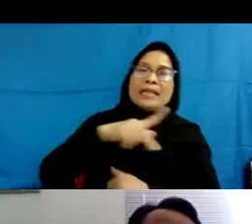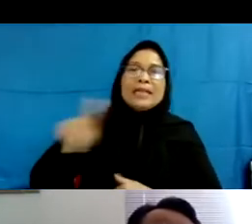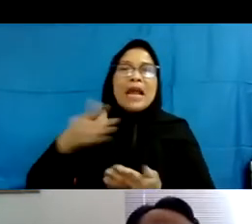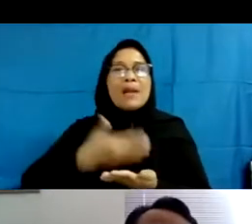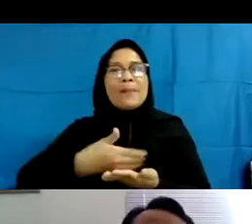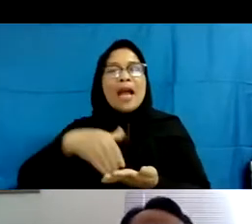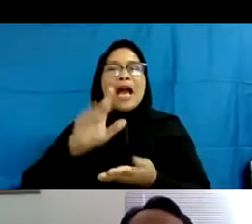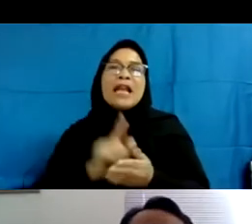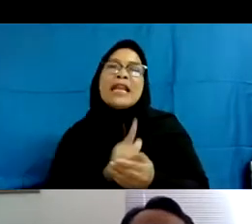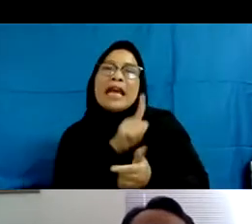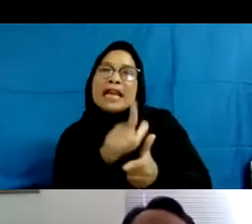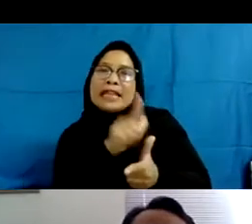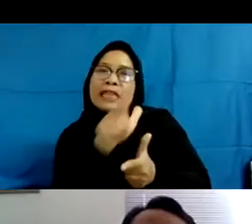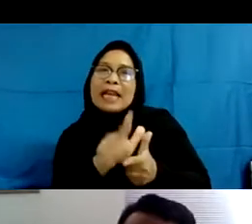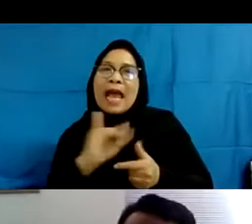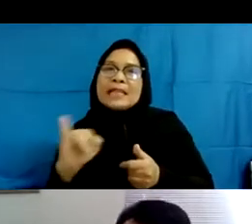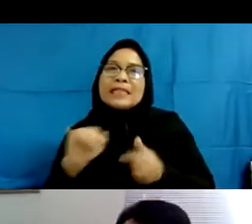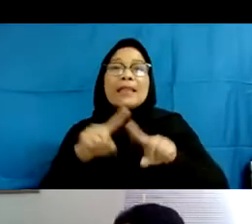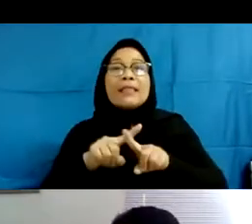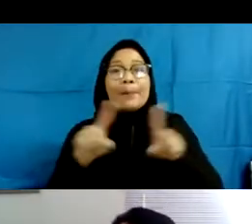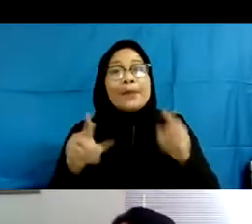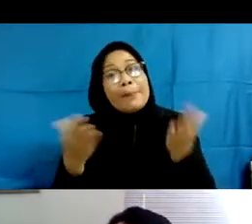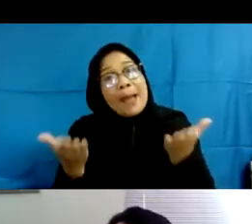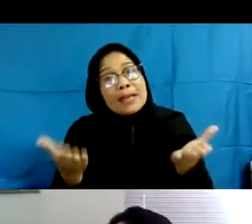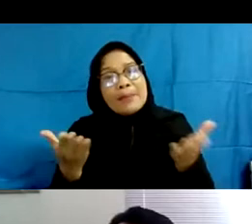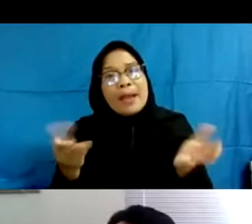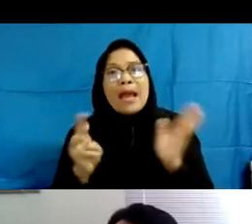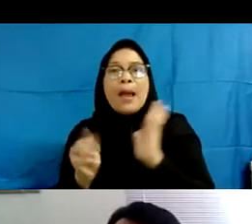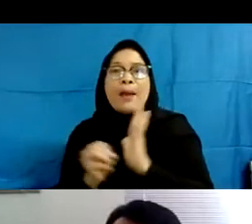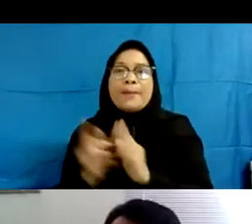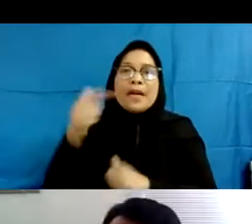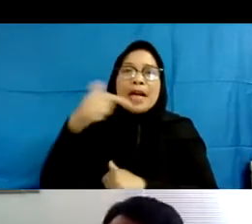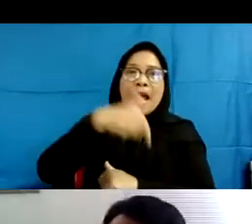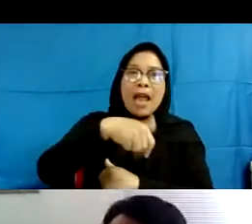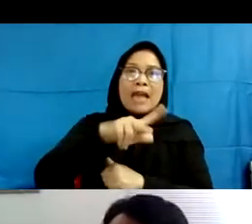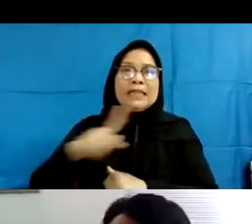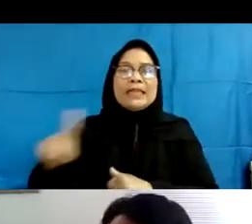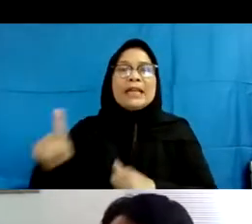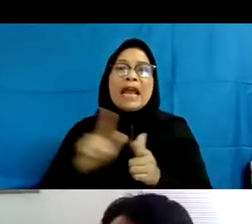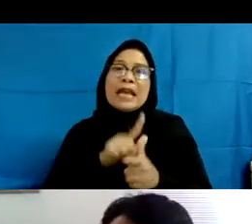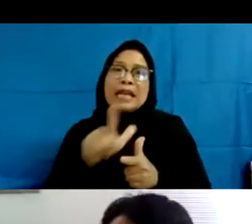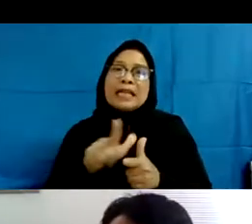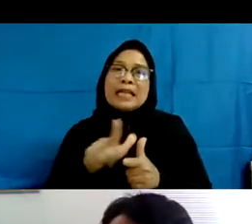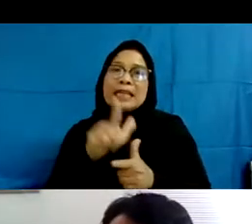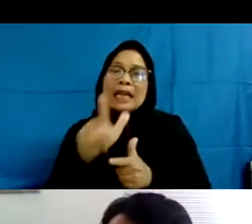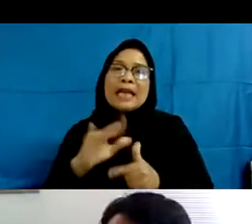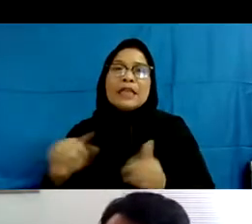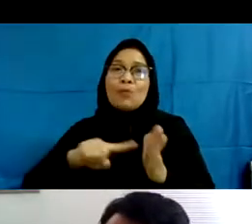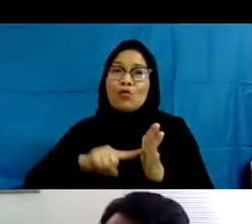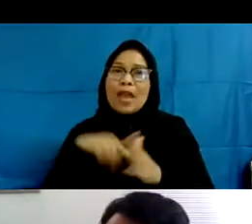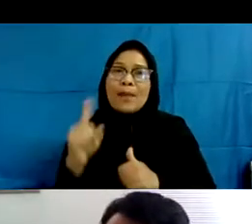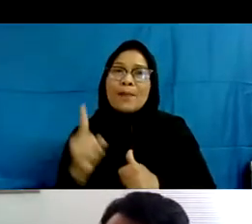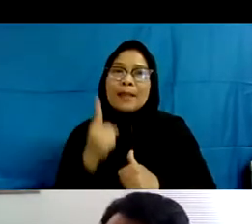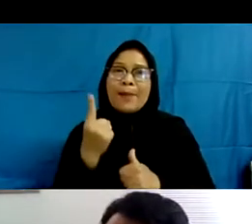literasi, tapi juga bagaimana menghadirkan literasi itu sejadinya, kemudian